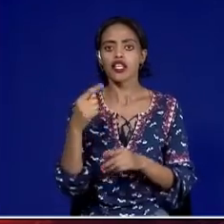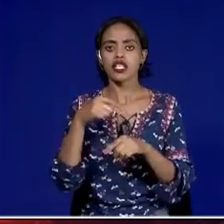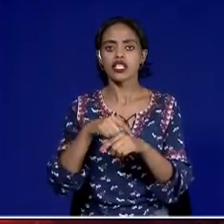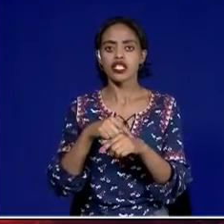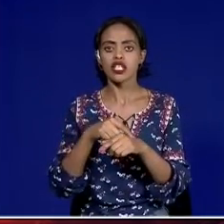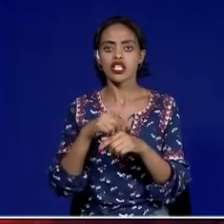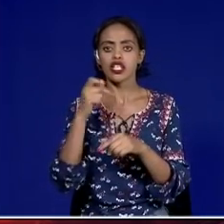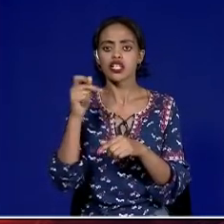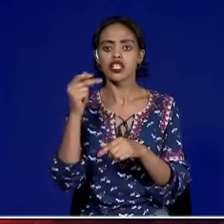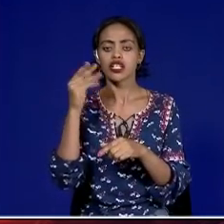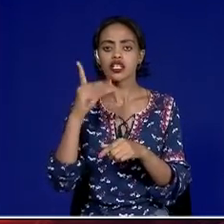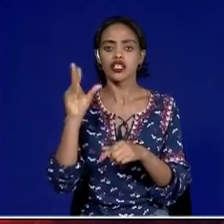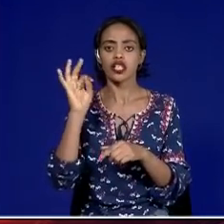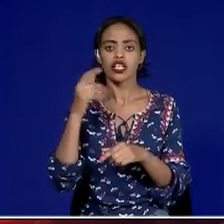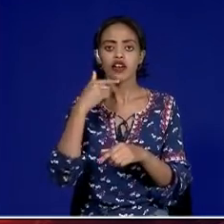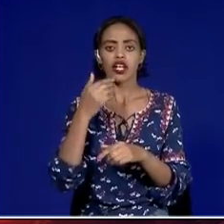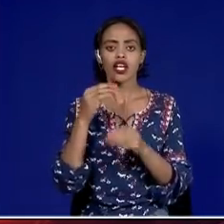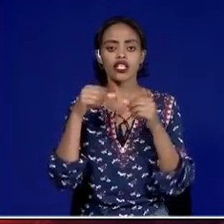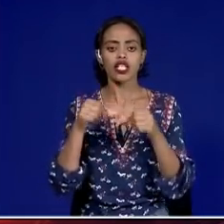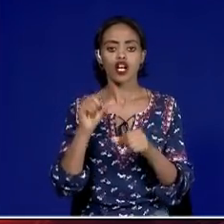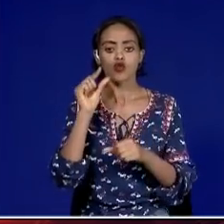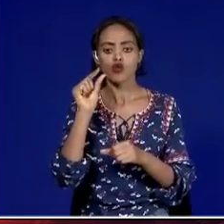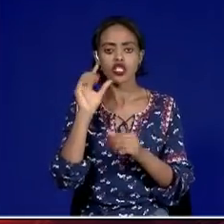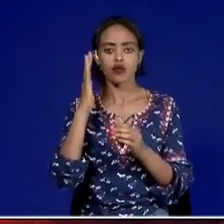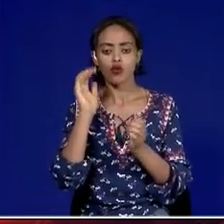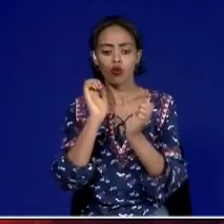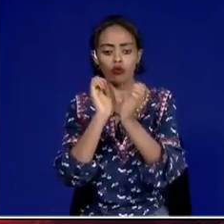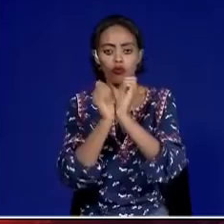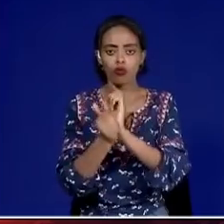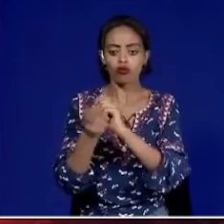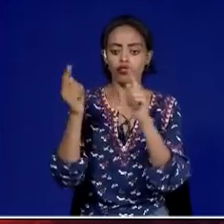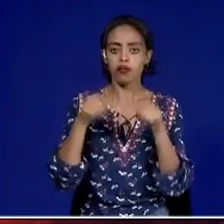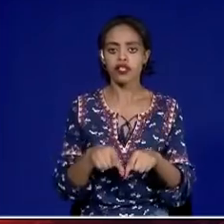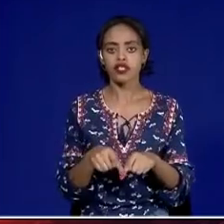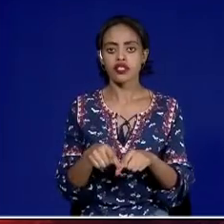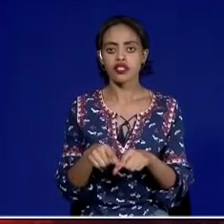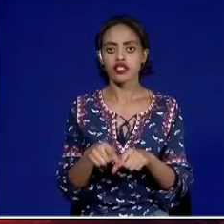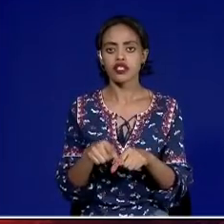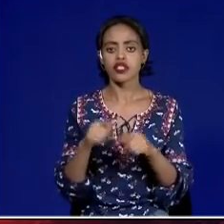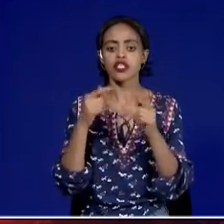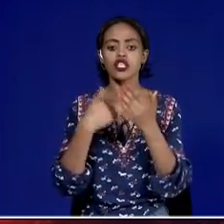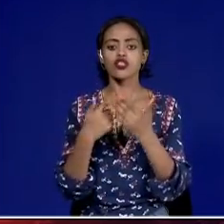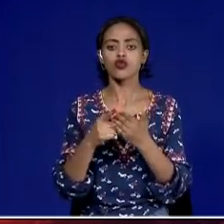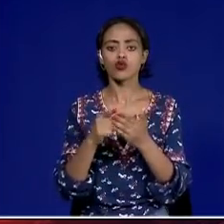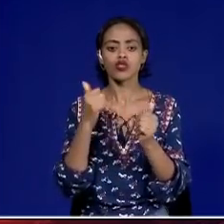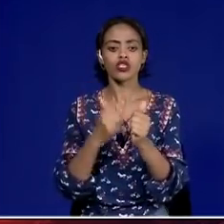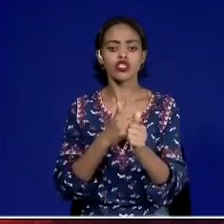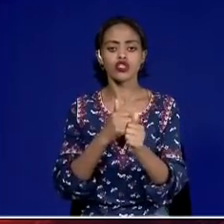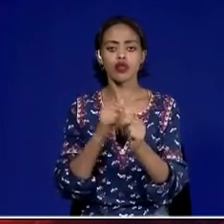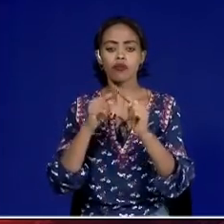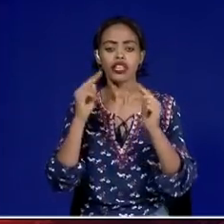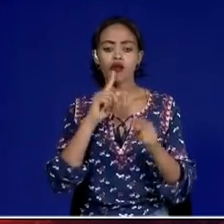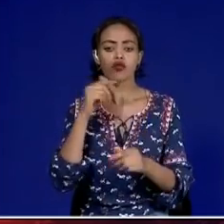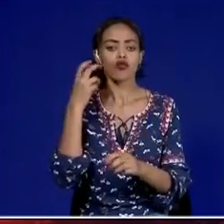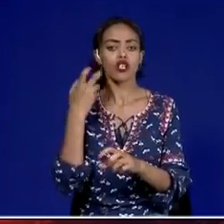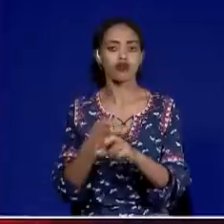ዲክታተር ለልቀየ ጸንሕ ካንደግና ተወሰነ መልክዑ ቀይር ለለ ይመጽ ህዝዚ ይኽትሎ ብጣዕሚ ይልከብድ